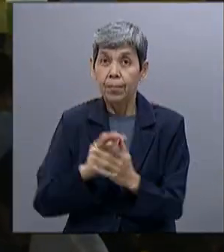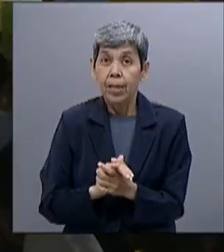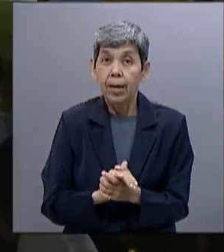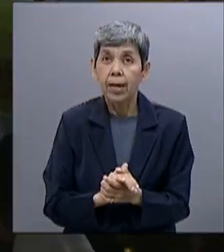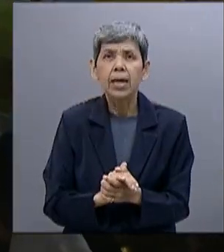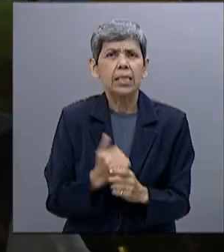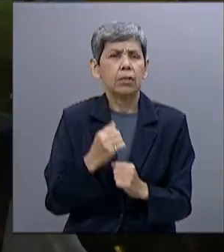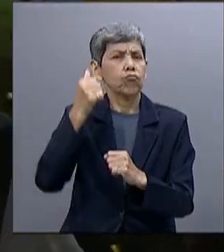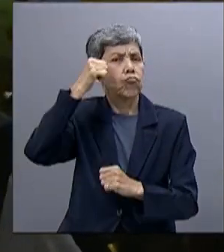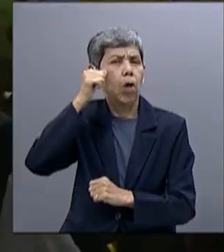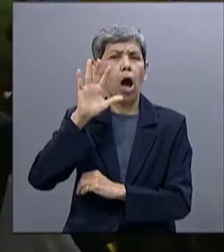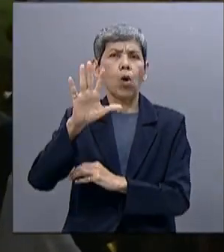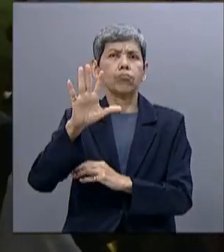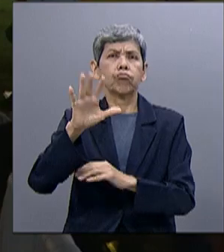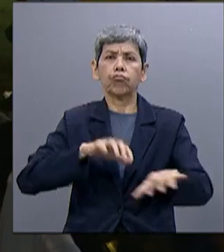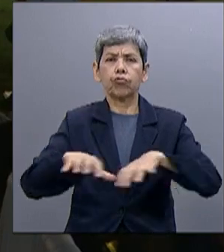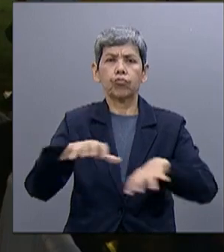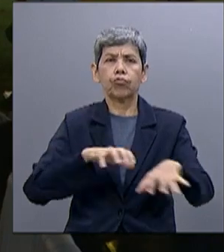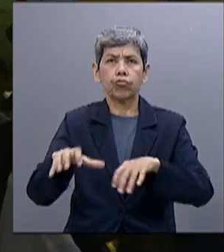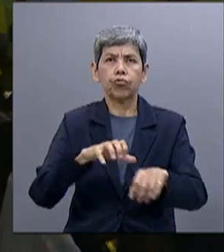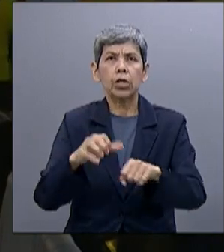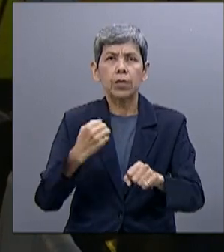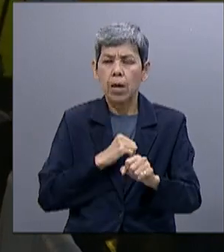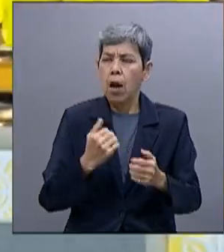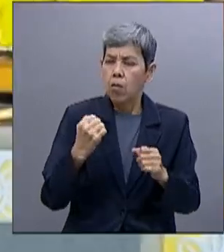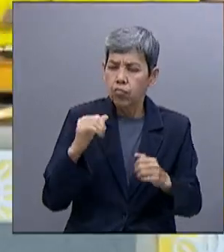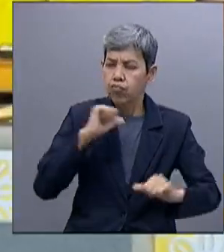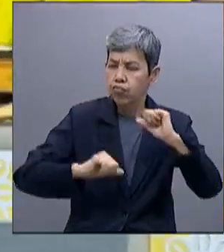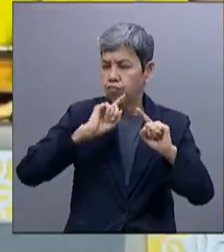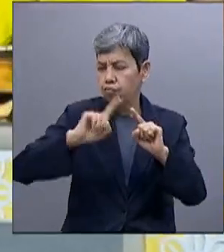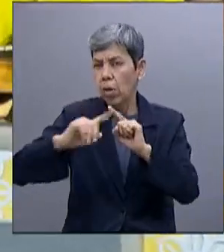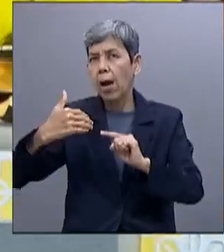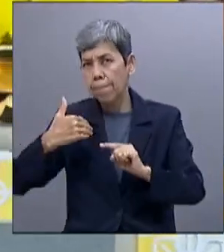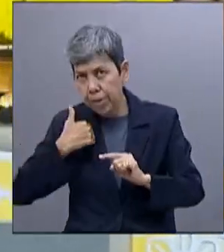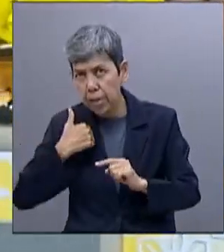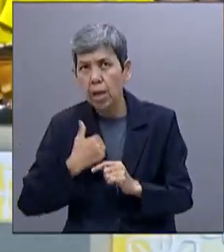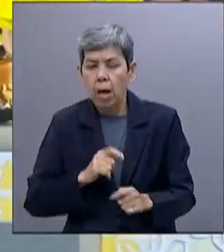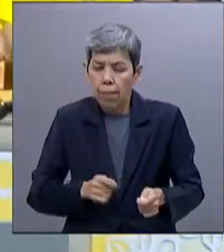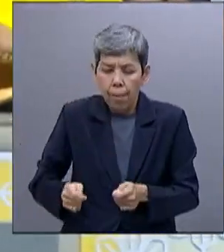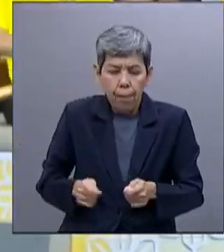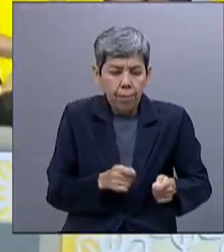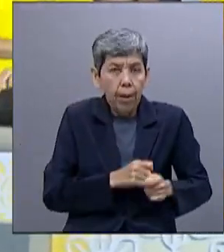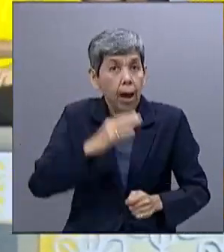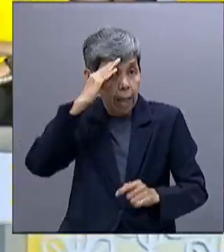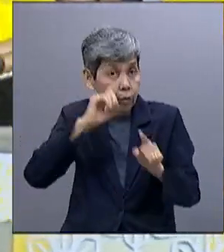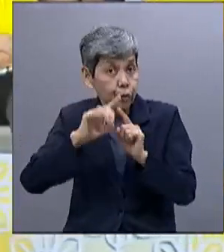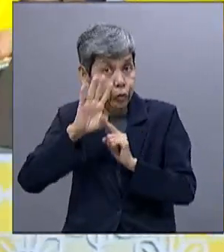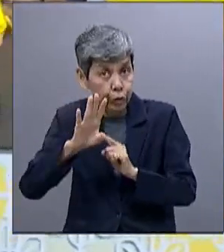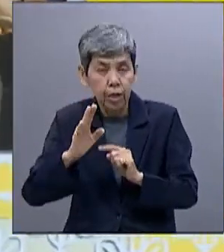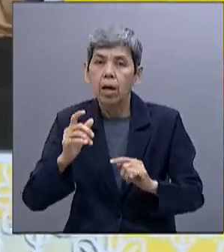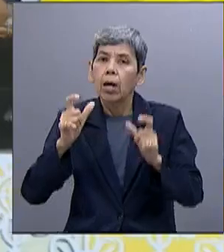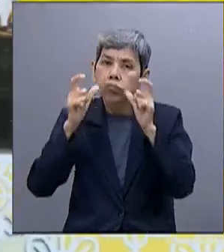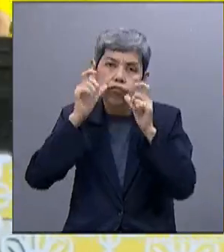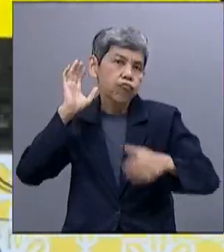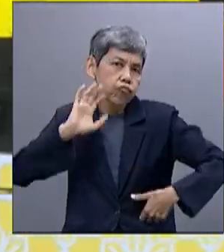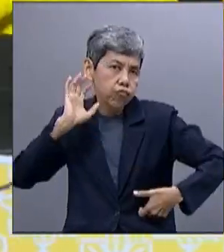ตลอด5วันของการจัดงานมีมหรสพชุดต่างๆค่ะเช่นมหาดุริยางค์สี่เหล่าทัพการแสดงโขนการแสดงพื้